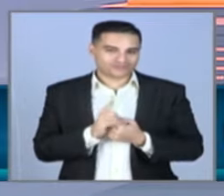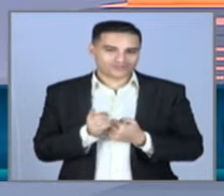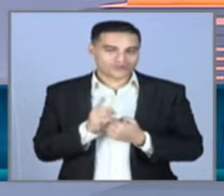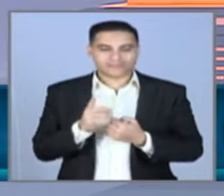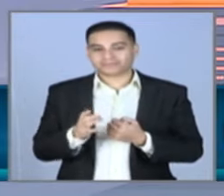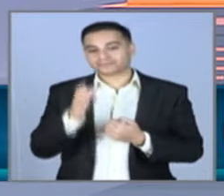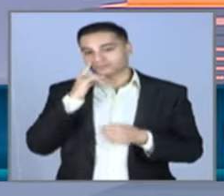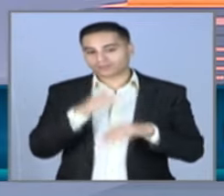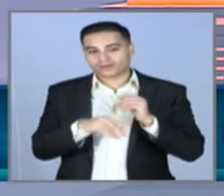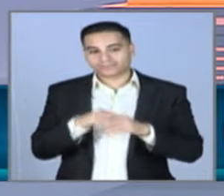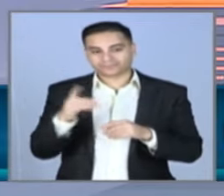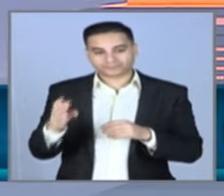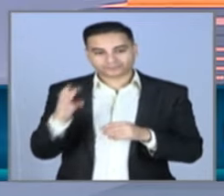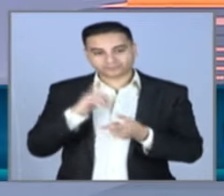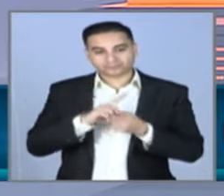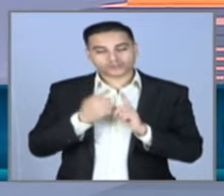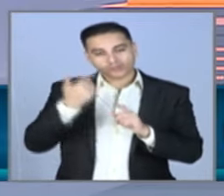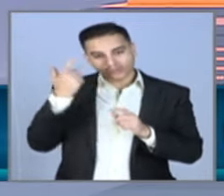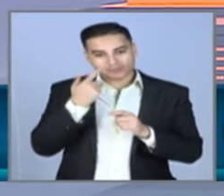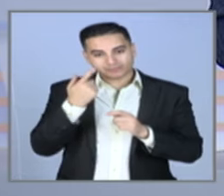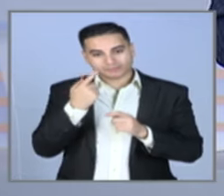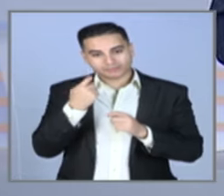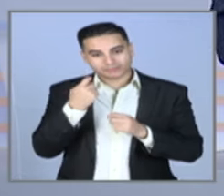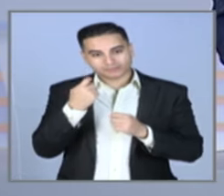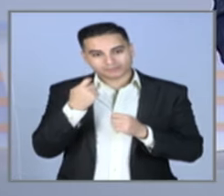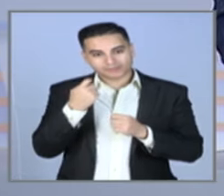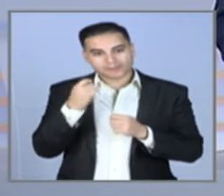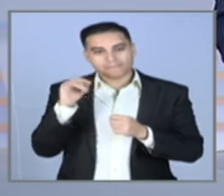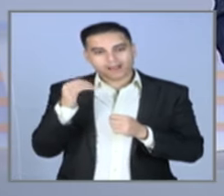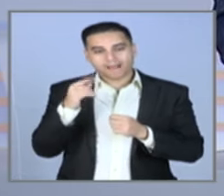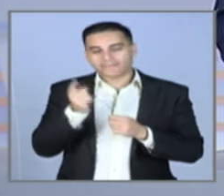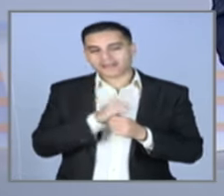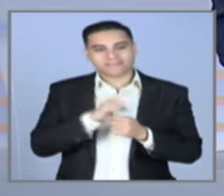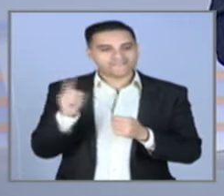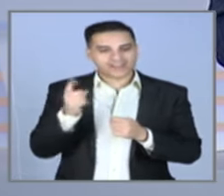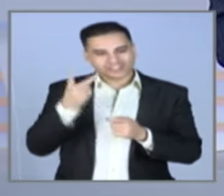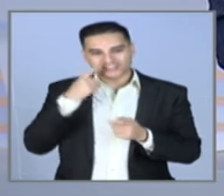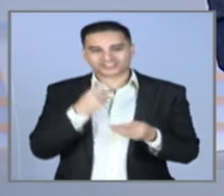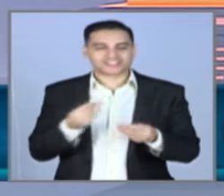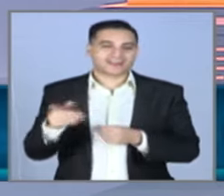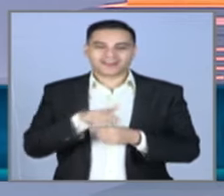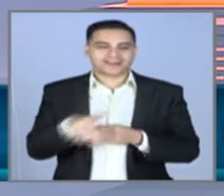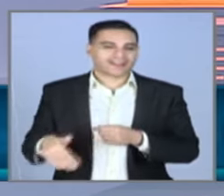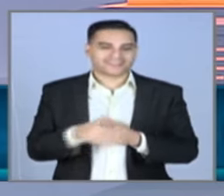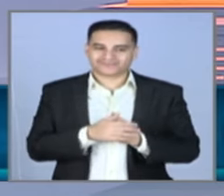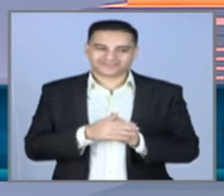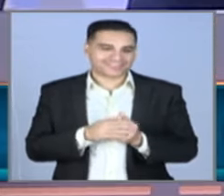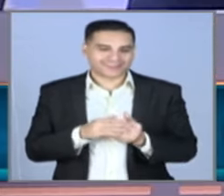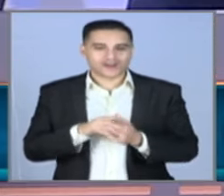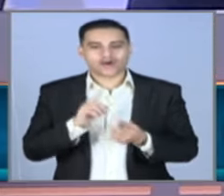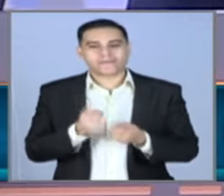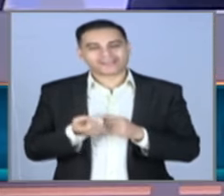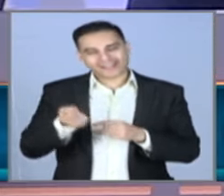في إجابة؟ وبدل الشمس إيه؟ نجدد النور؟ محمد ما تنفعش تبقى شاعر. وبدل